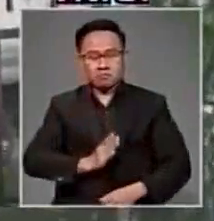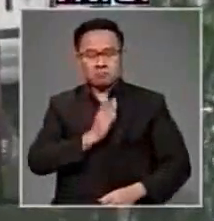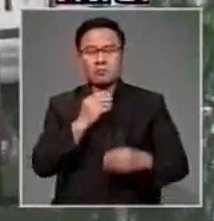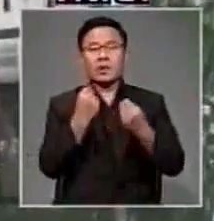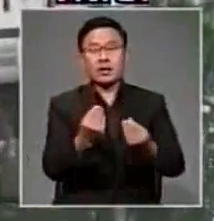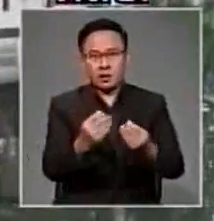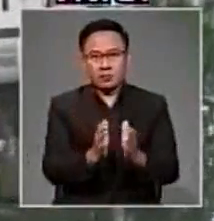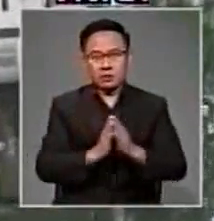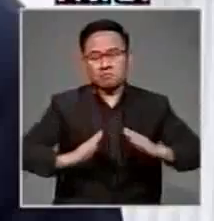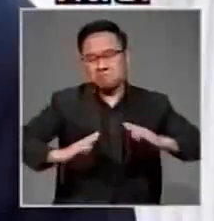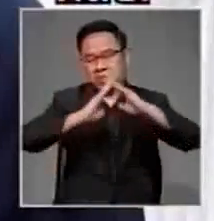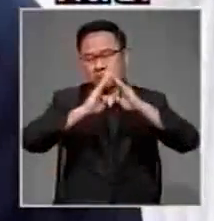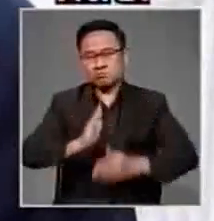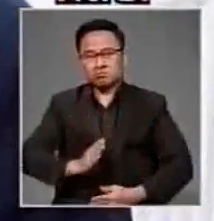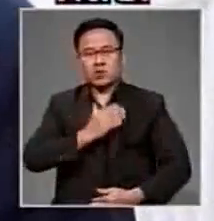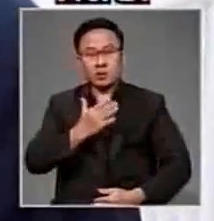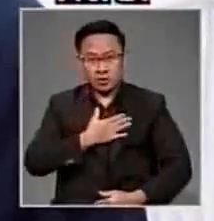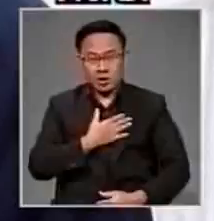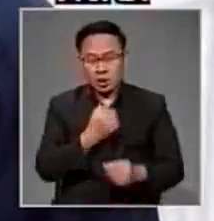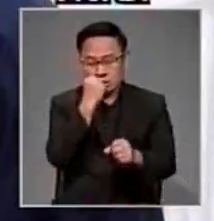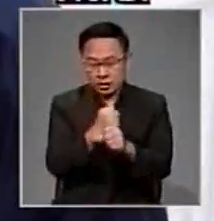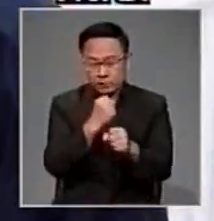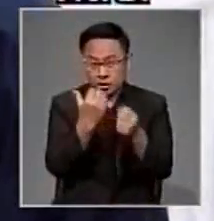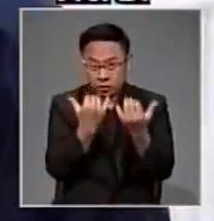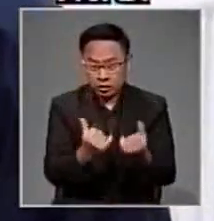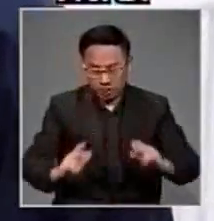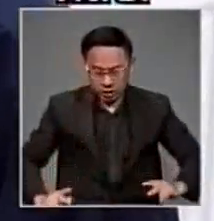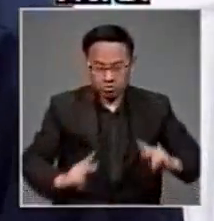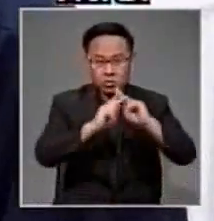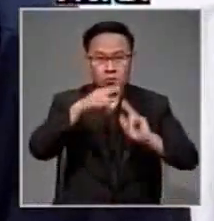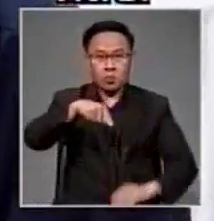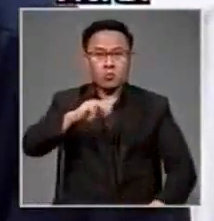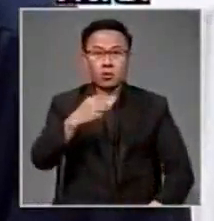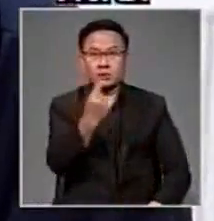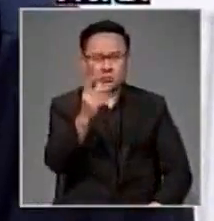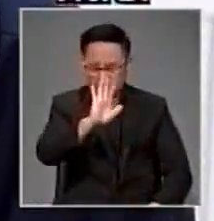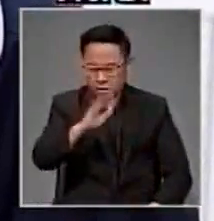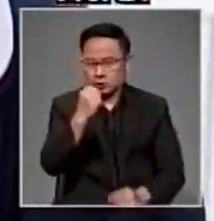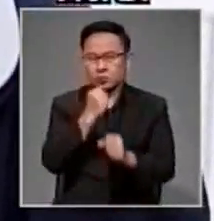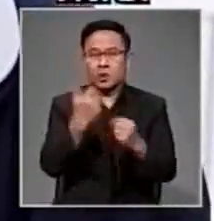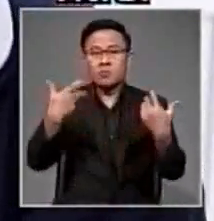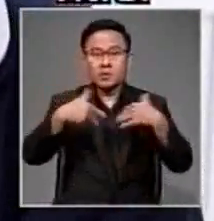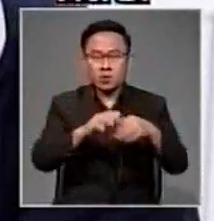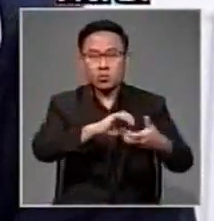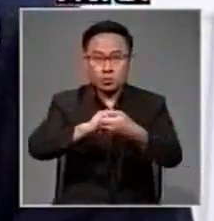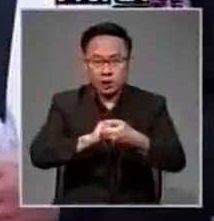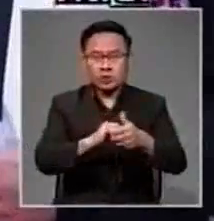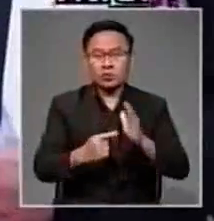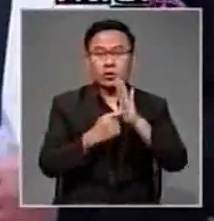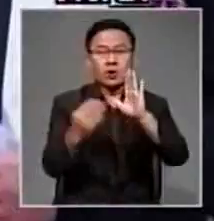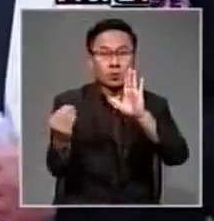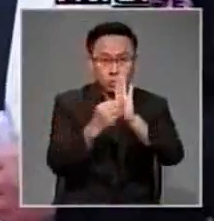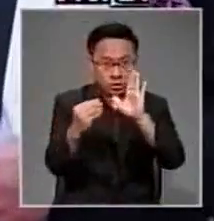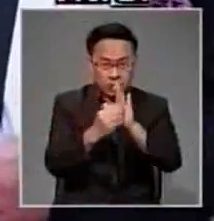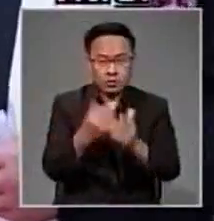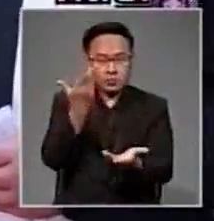วันนี้มีที่อยู่แล้วเรียบร้อยนะครับแล้วหนึ่งว่าผมต้องคือเรื่องงานแบบนี้ต้องบูรณาการข้างกระทรวงพื้นฐาน